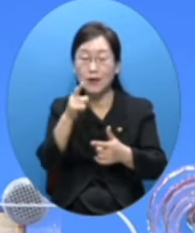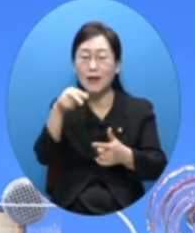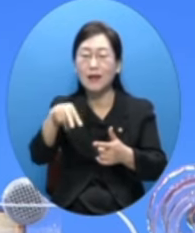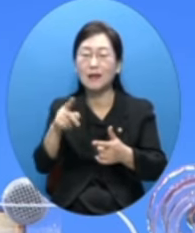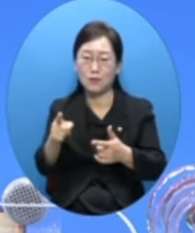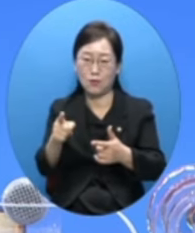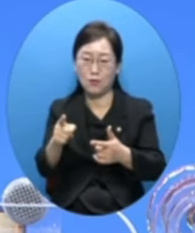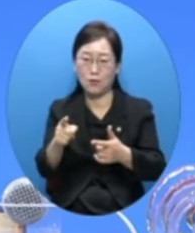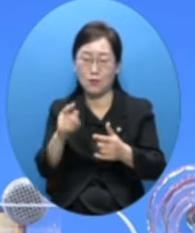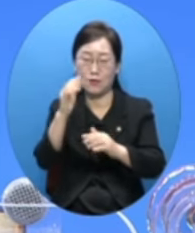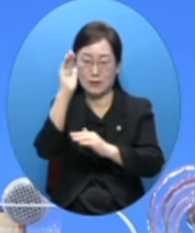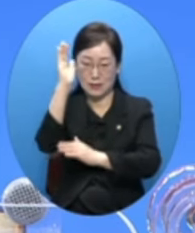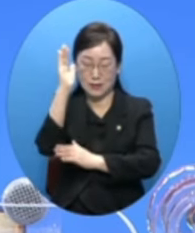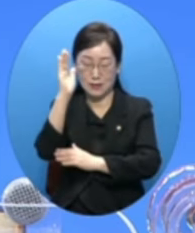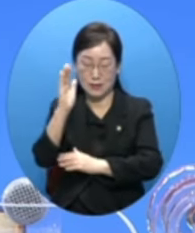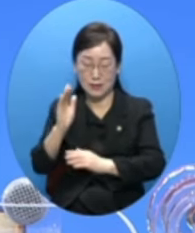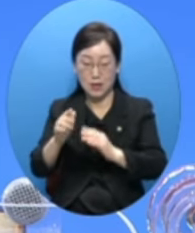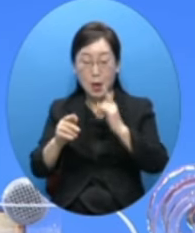뱃속에서부터 싸웠어요.